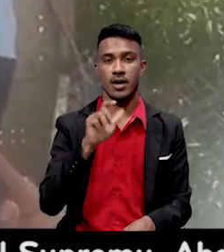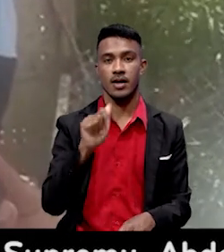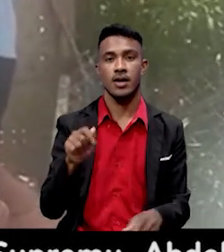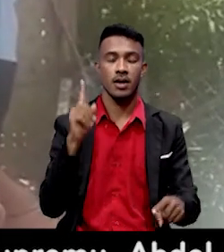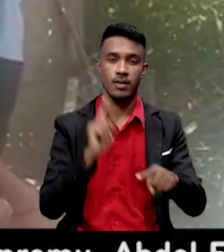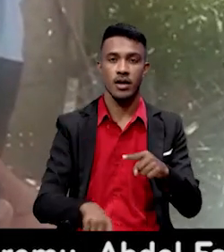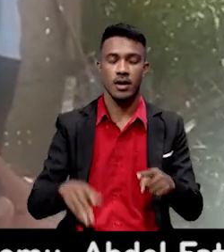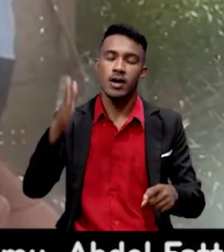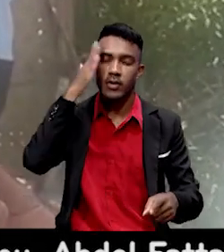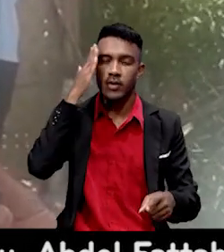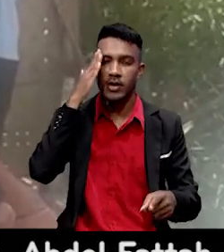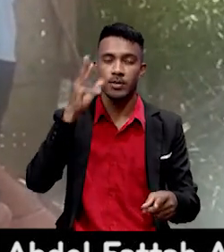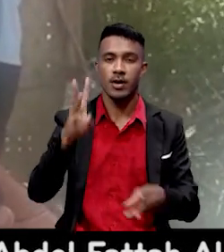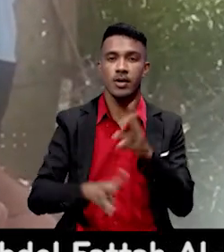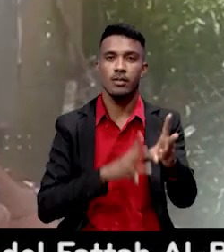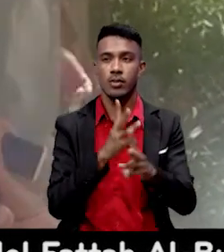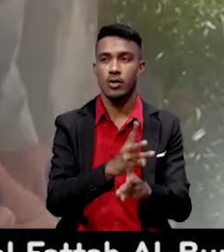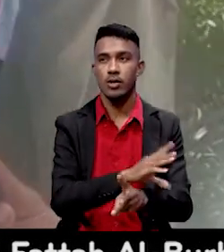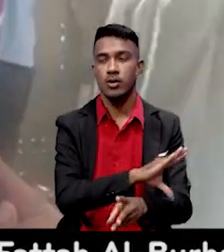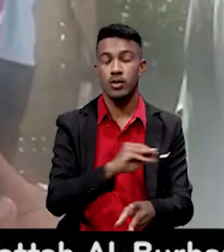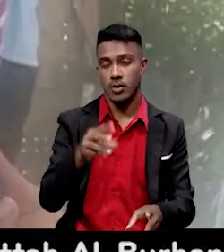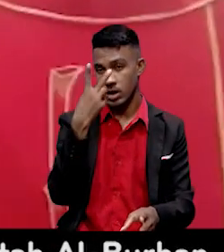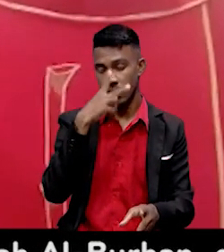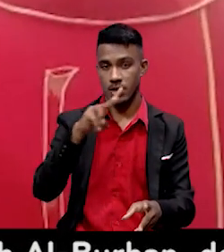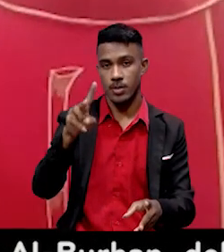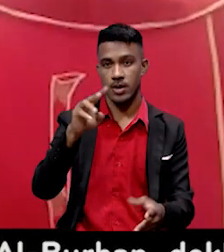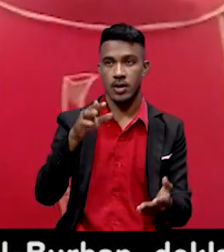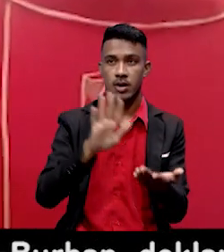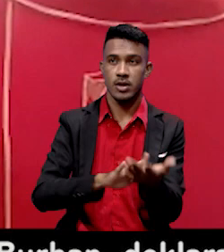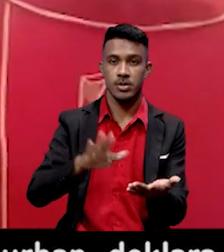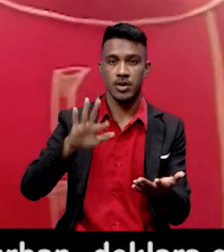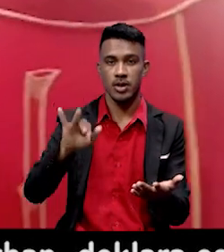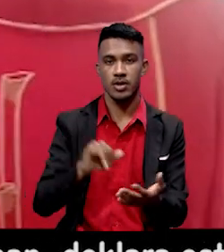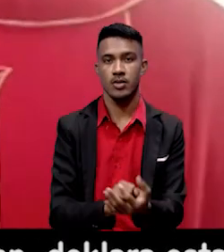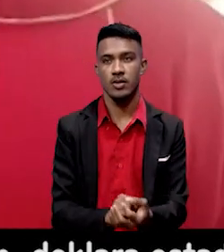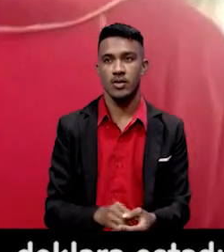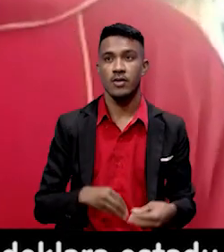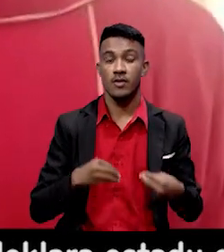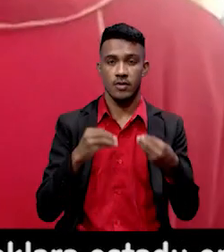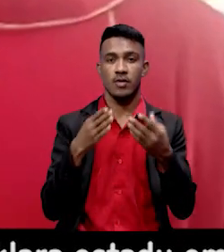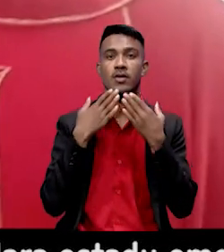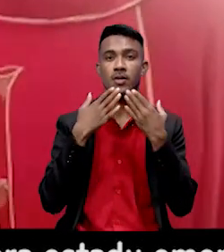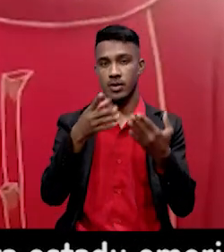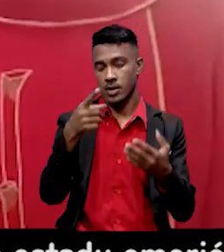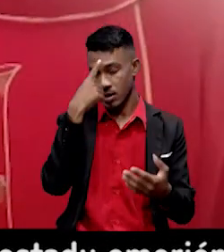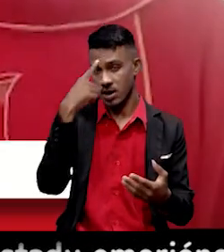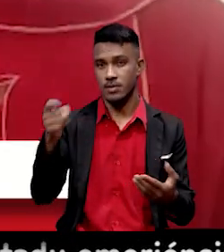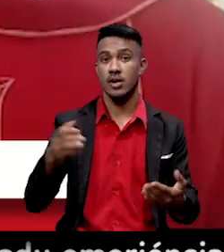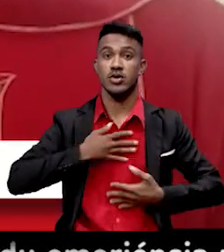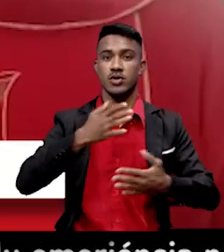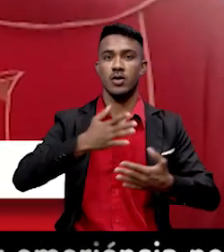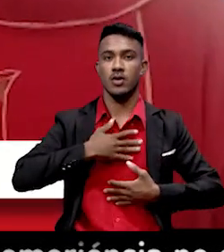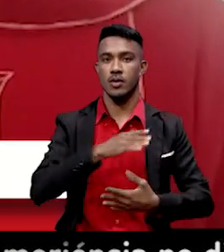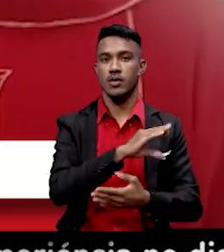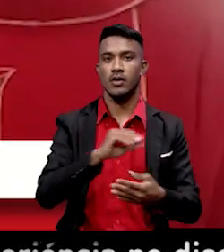buat mundurnya, mungkin hari ini Hanoi mau buat nilai sedikit tuh. Karena lain sentimen tuh negara tertua ini, tambak solo, tambak rasa buka